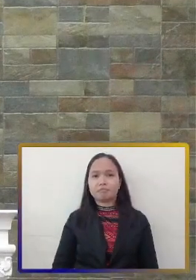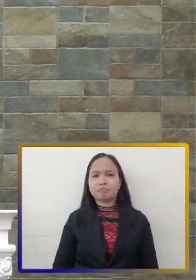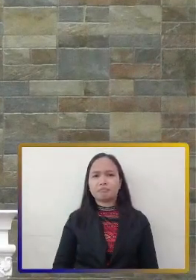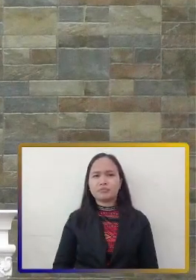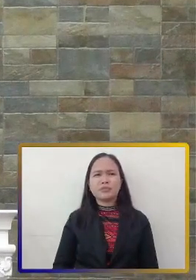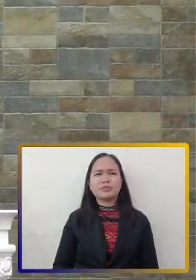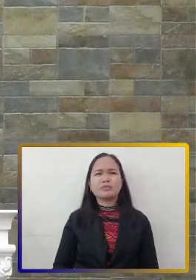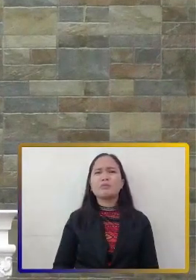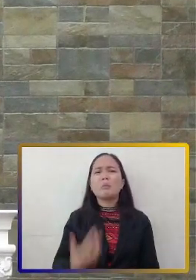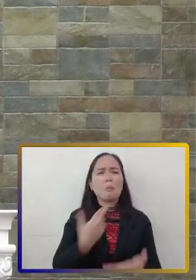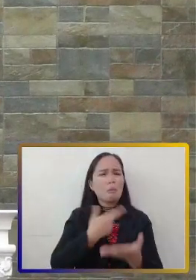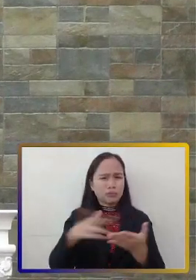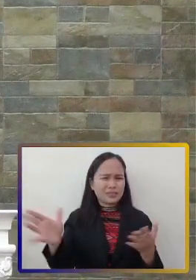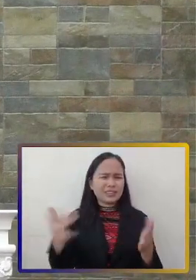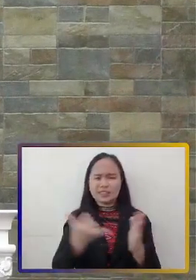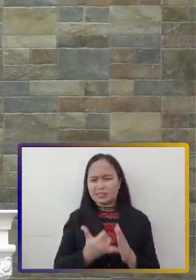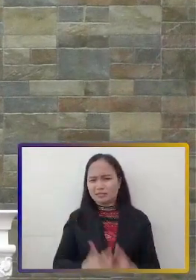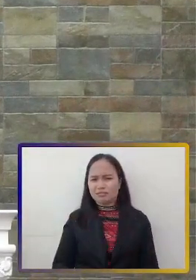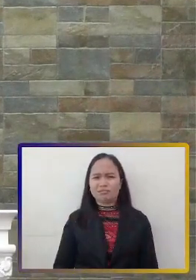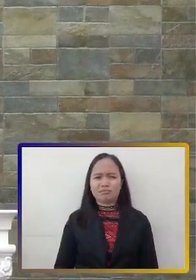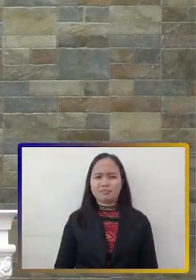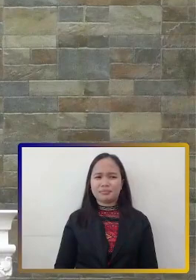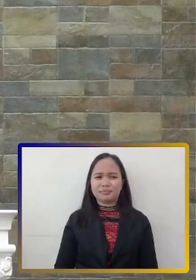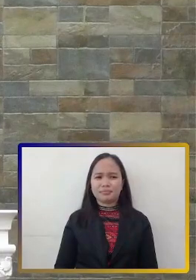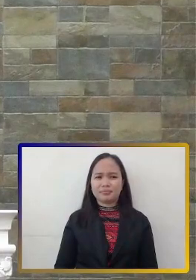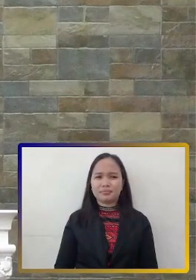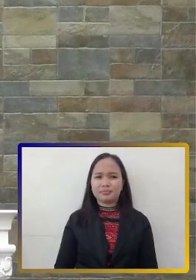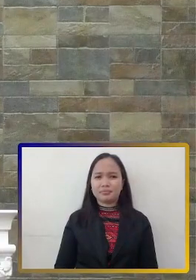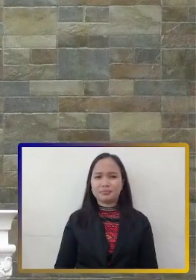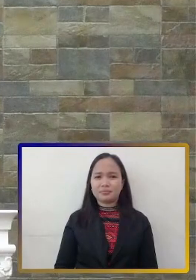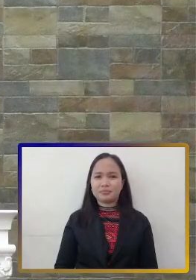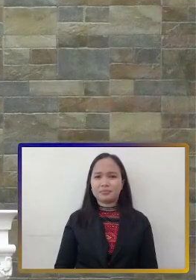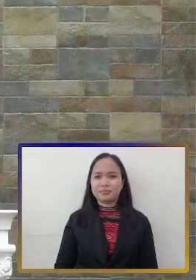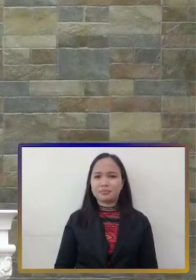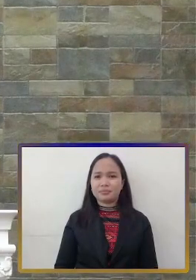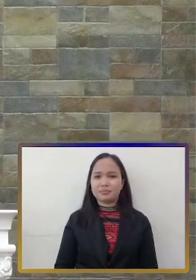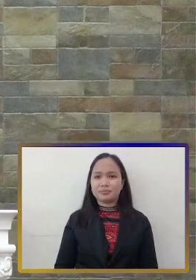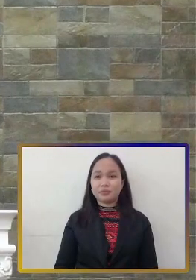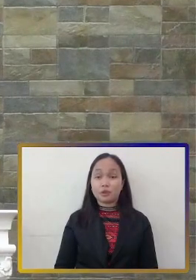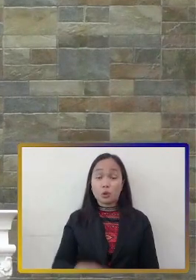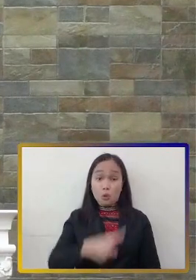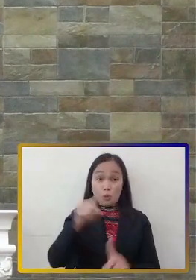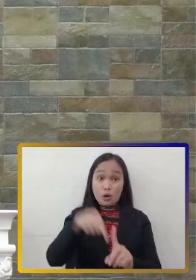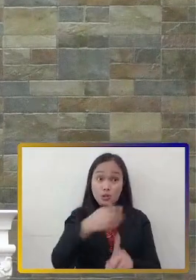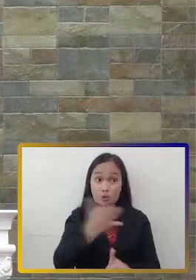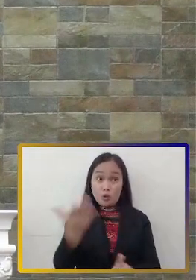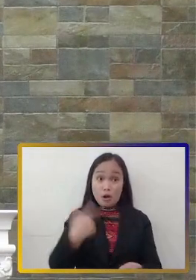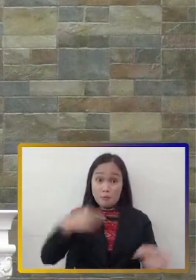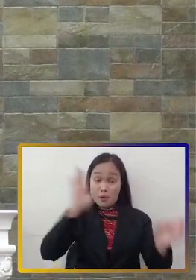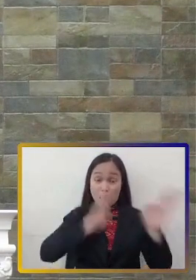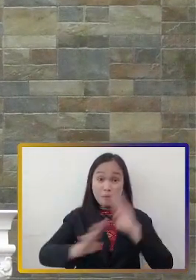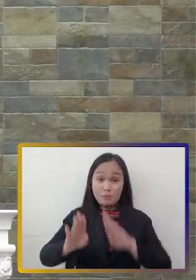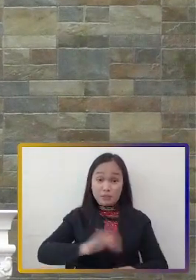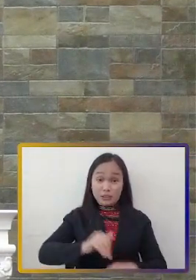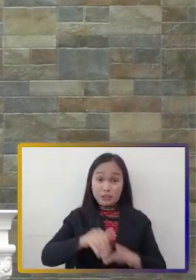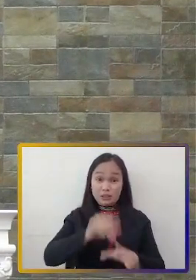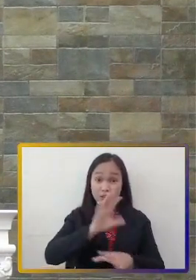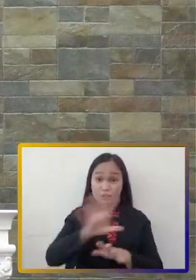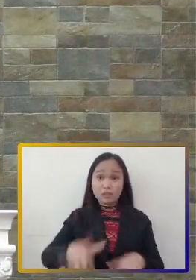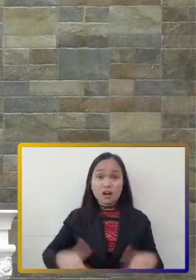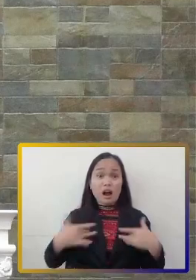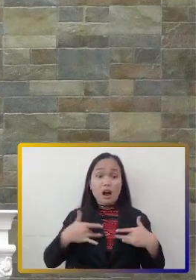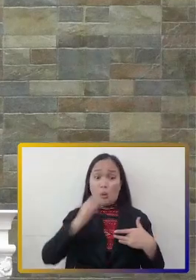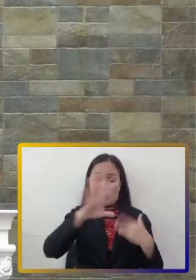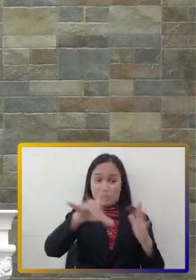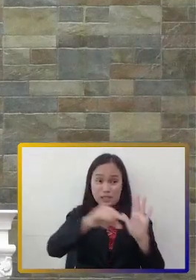Pull it down. I said, pull it down. Pag nagkaroon ka ng problema sa buhay mo, hindi makakatulong yung negative thought